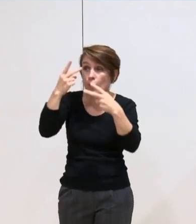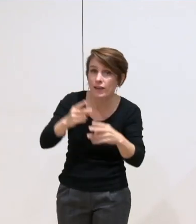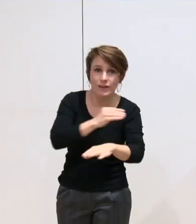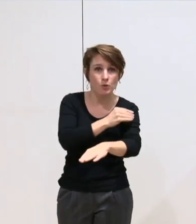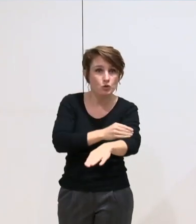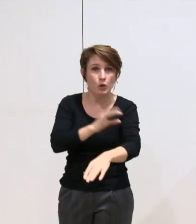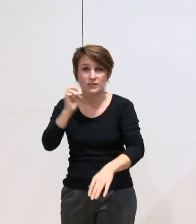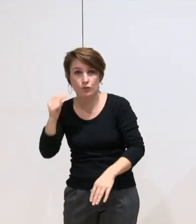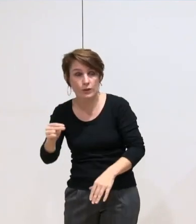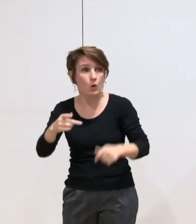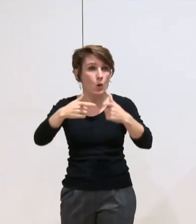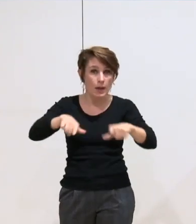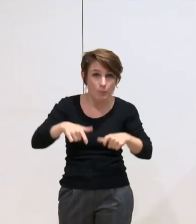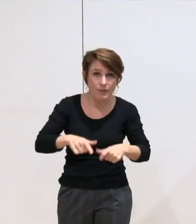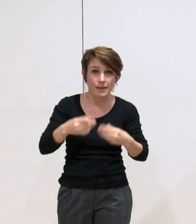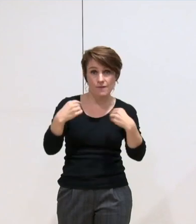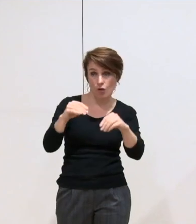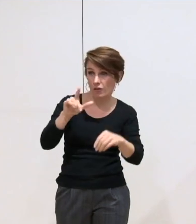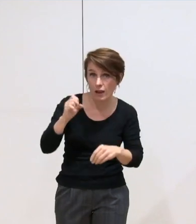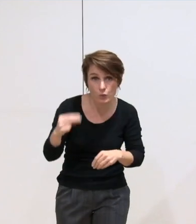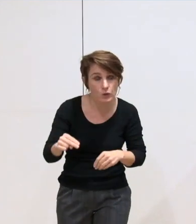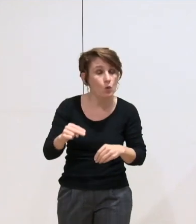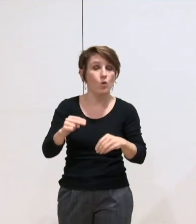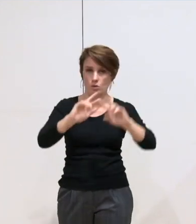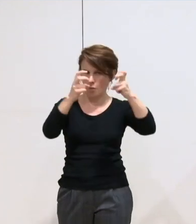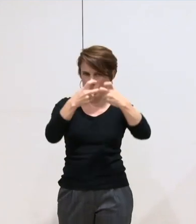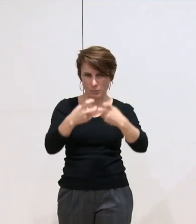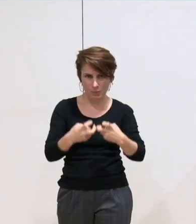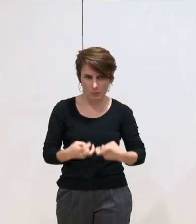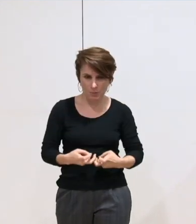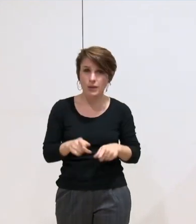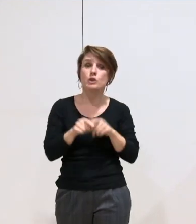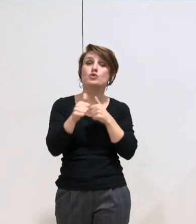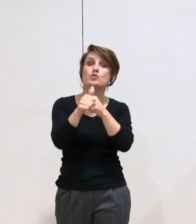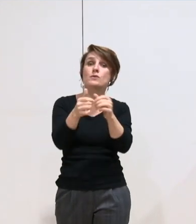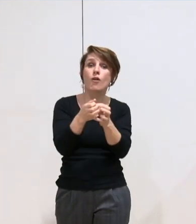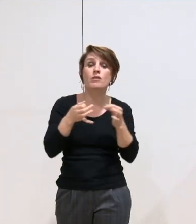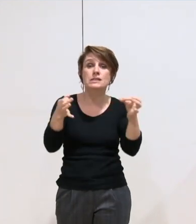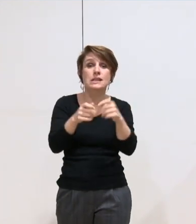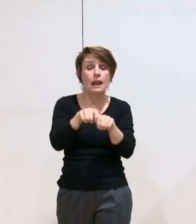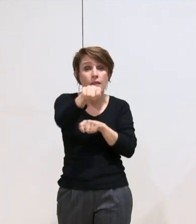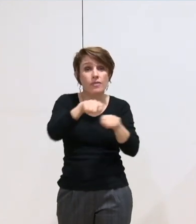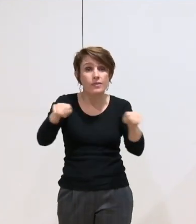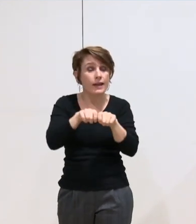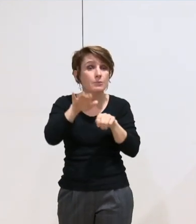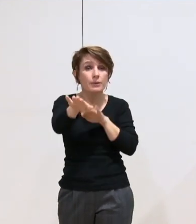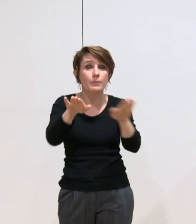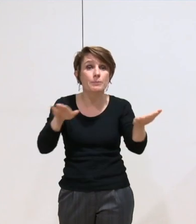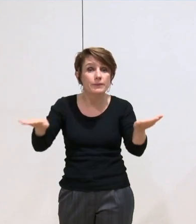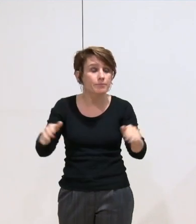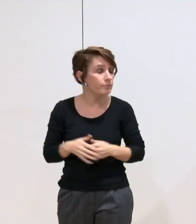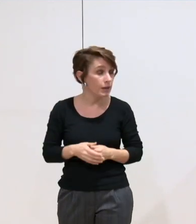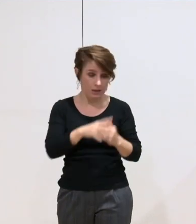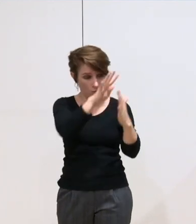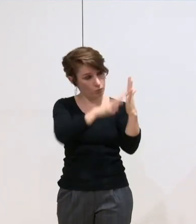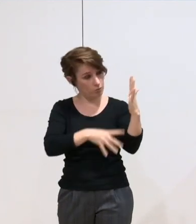avec billetterie ou sans billetterie, et en fonction aussi des jauges. Et donc, dans cette grille tarifaire, il y a